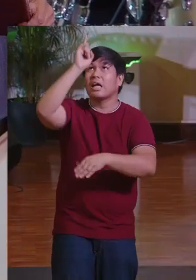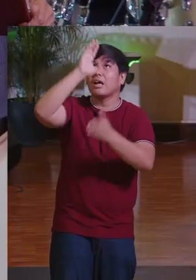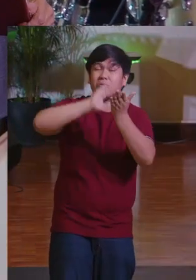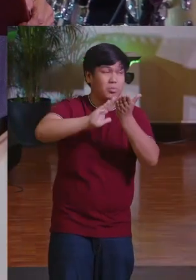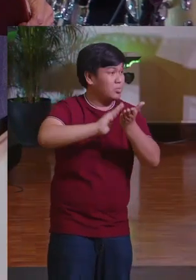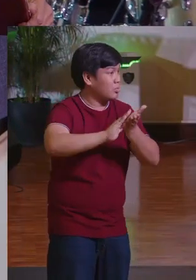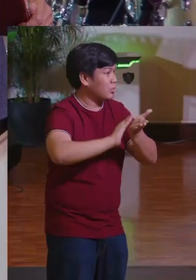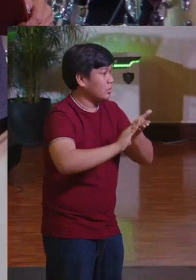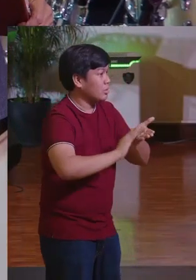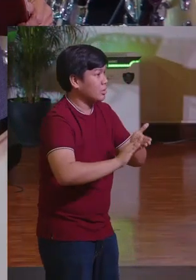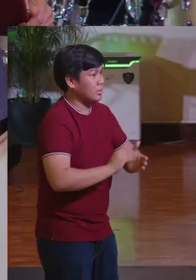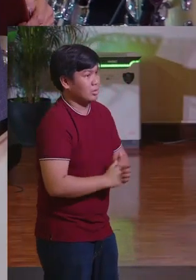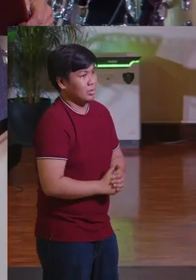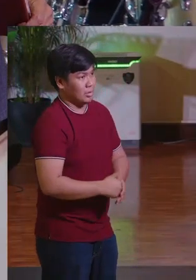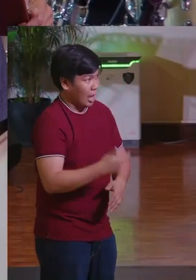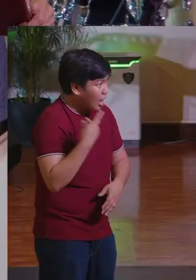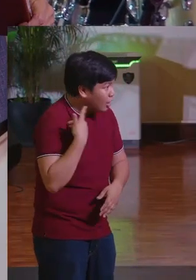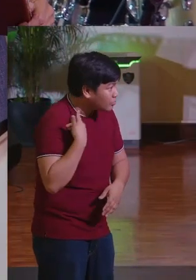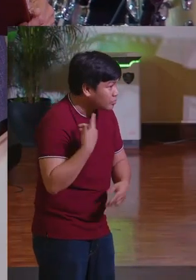Kapag ikaw ay nananalangin,